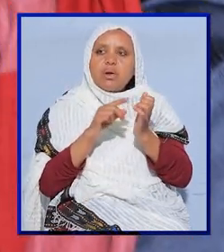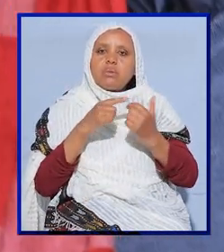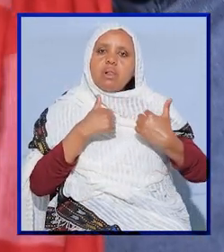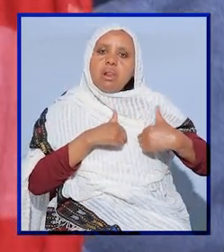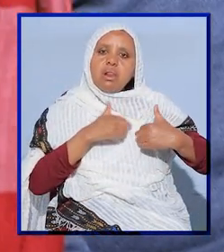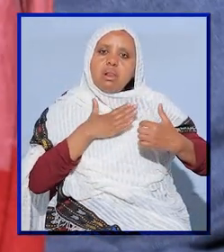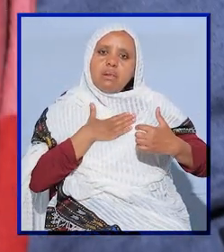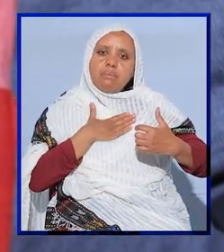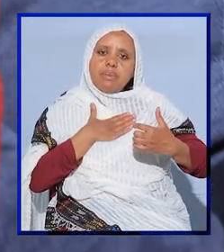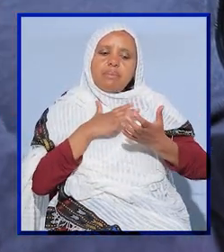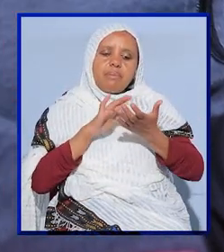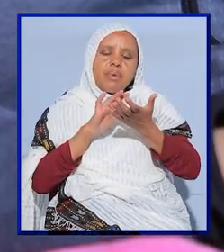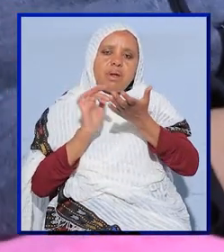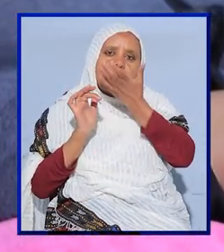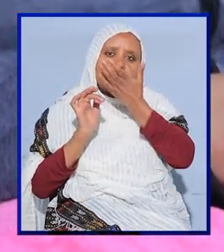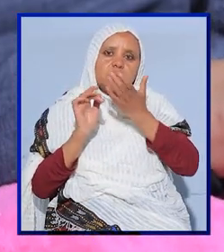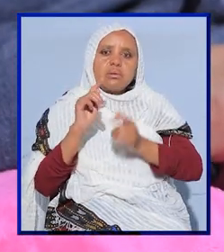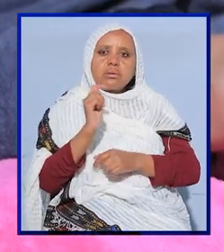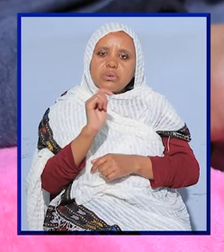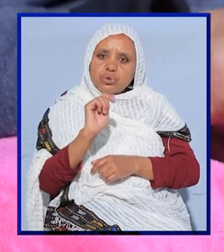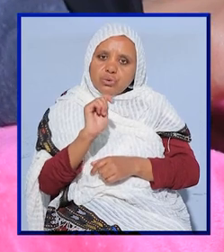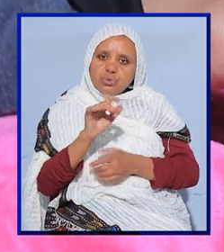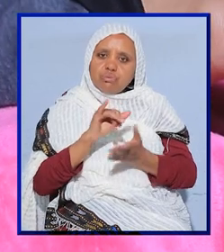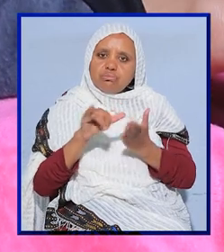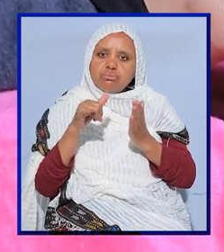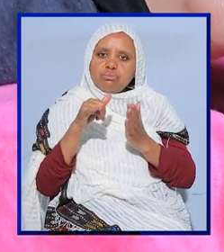ልቤ የልብ መድኃኒት ወስዳለሁ፣ የሽንት ማሸኛ ወስዳለሁ።